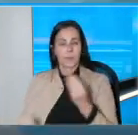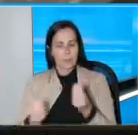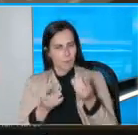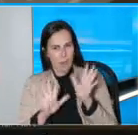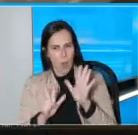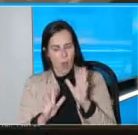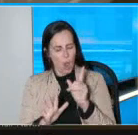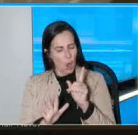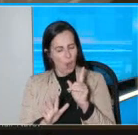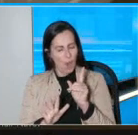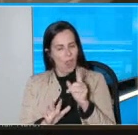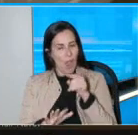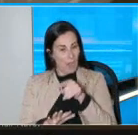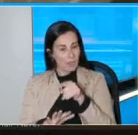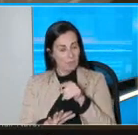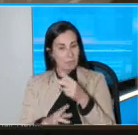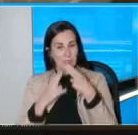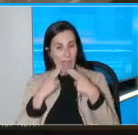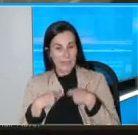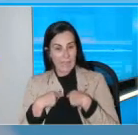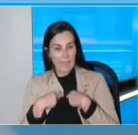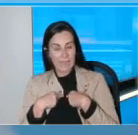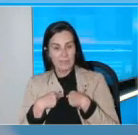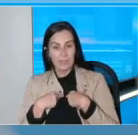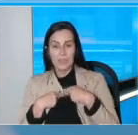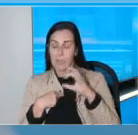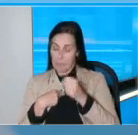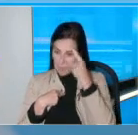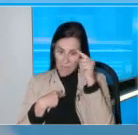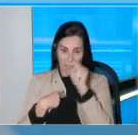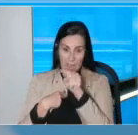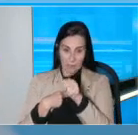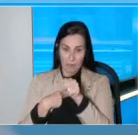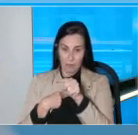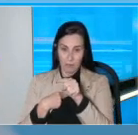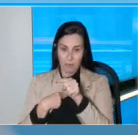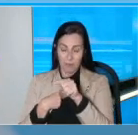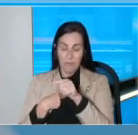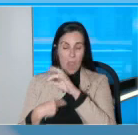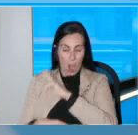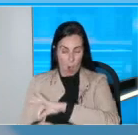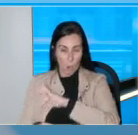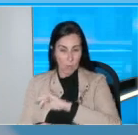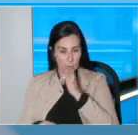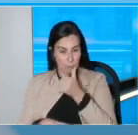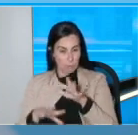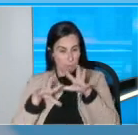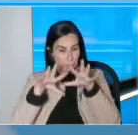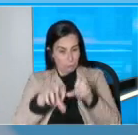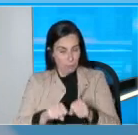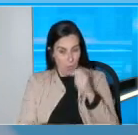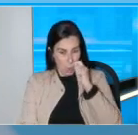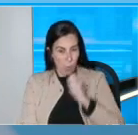מאוד לא עיתונאי מצידי, האם אתה יכול לענות בכן או לא, האם לדעתך תהיה פלישה או מעין פלישה של